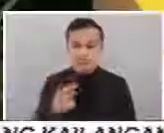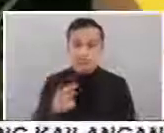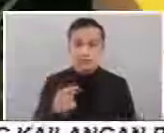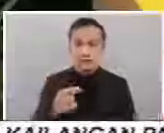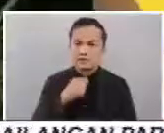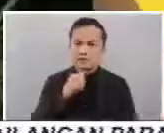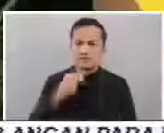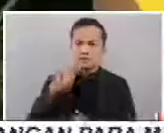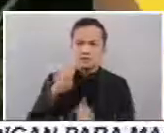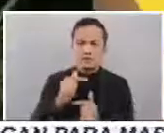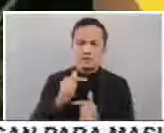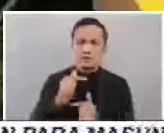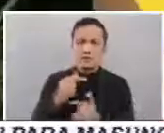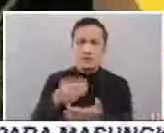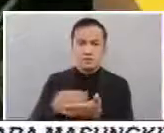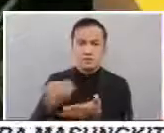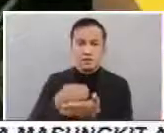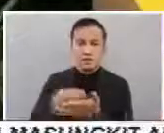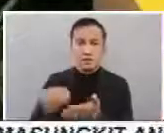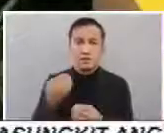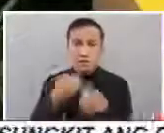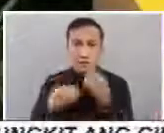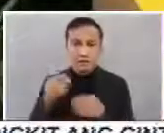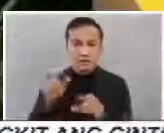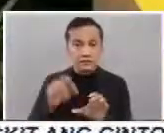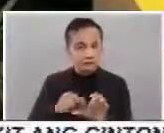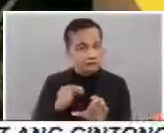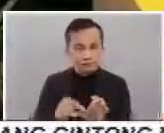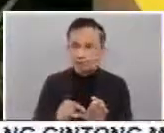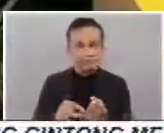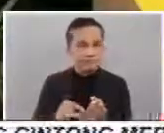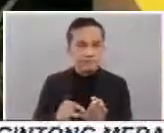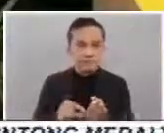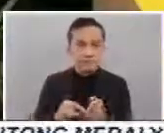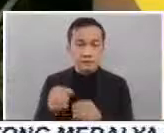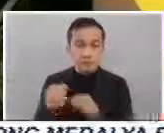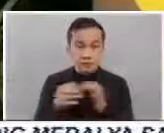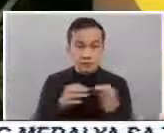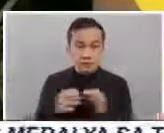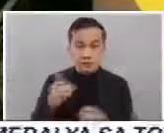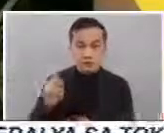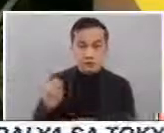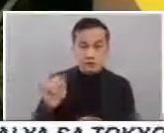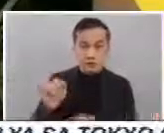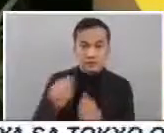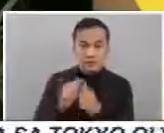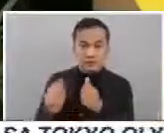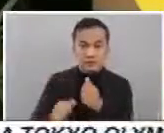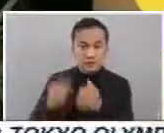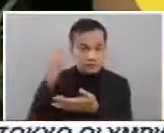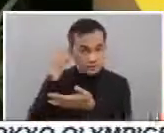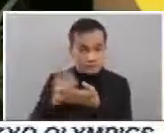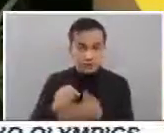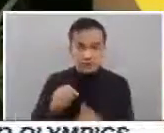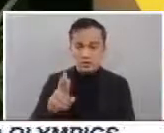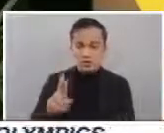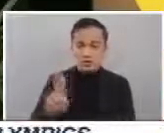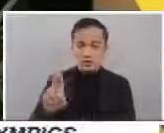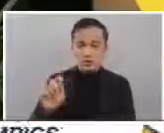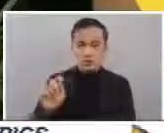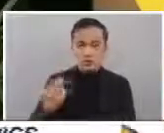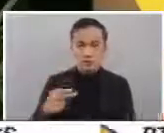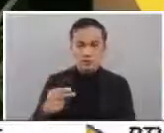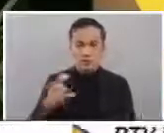Tugnay pa rin po ng pagsimula ng enhanced community quarantine sa Metro Manila at iba pang lungsod. Alamin po natin kung ano-ano ang mga alituntunin